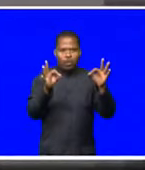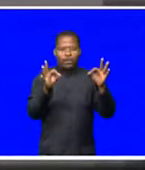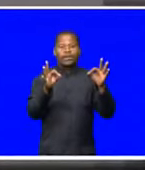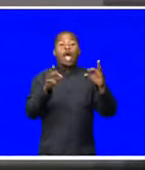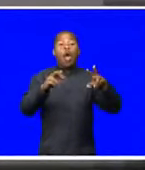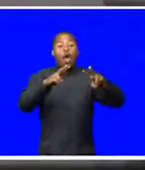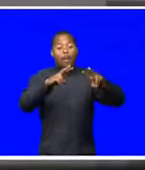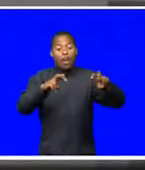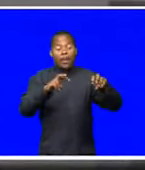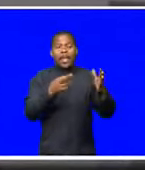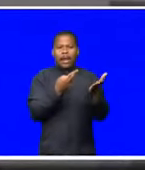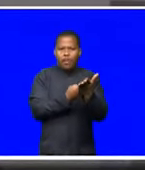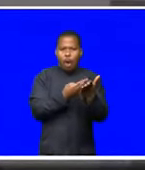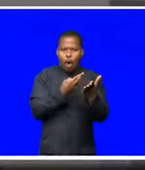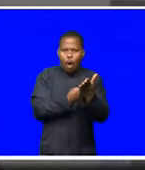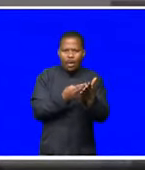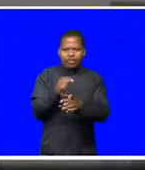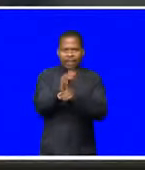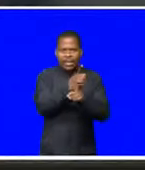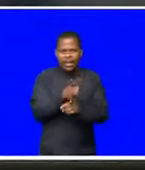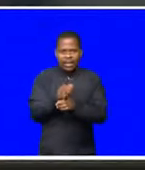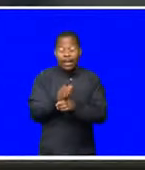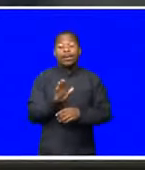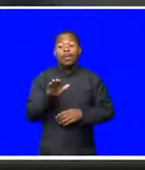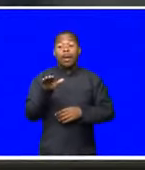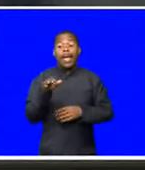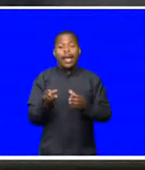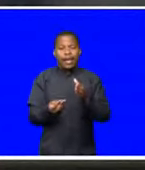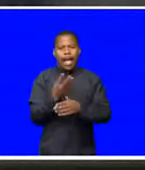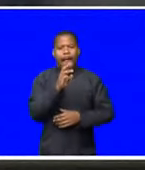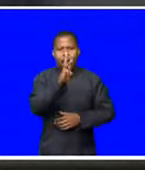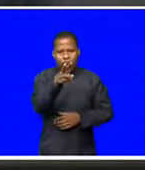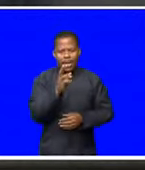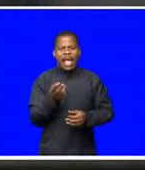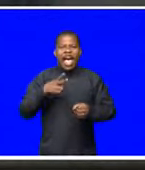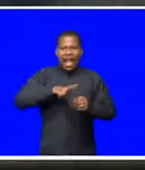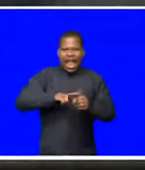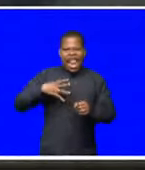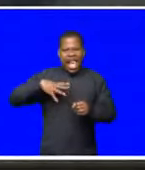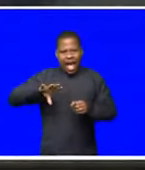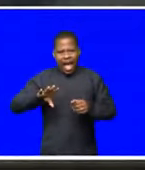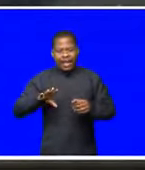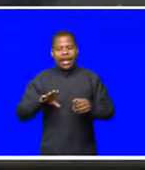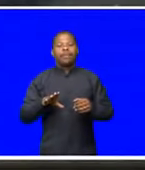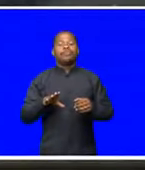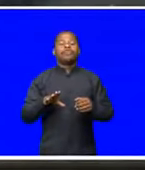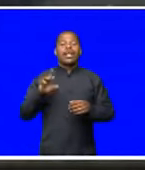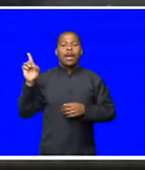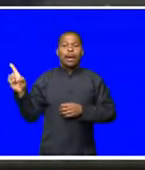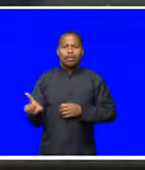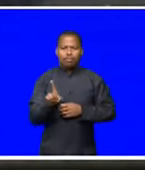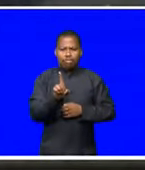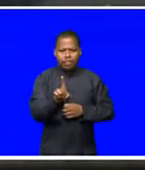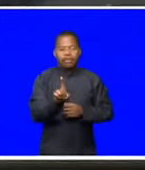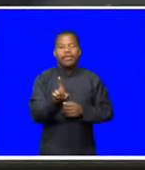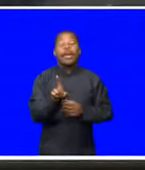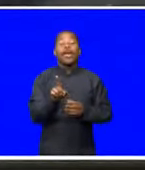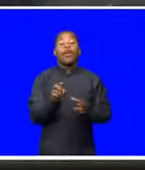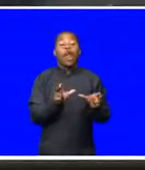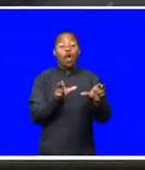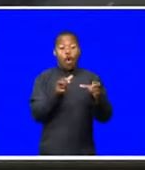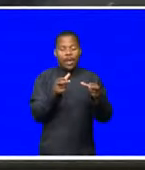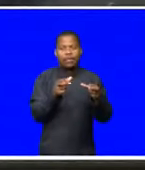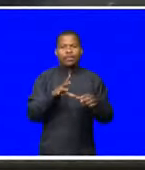ukuthi licale kusebenta masinyane kulabanye labaseta uphendvula kulelibandla sikolwa